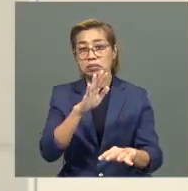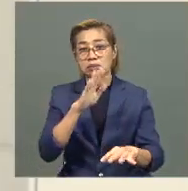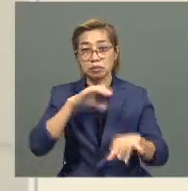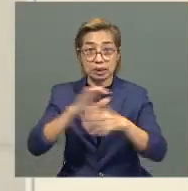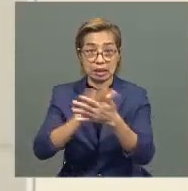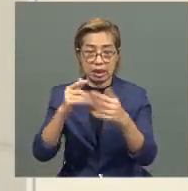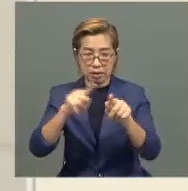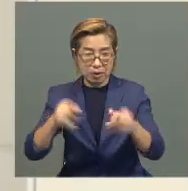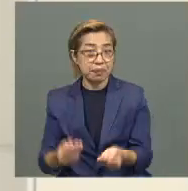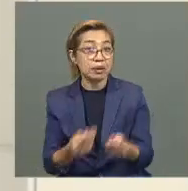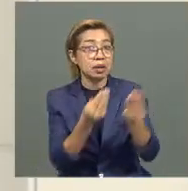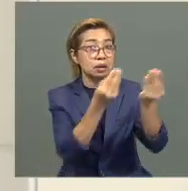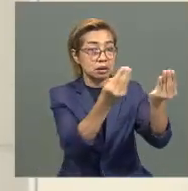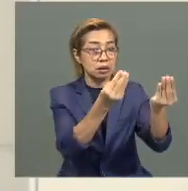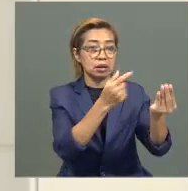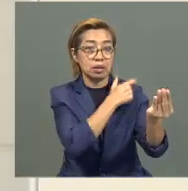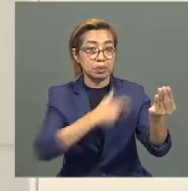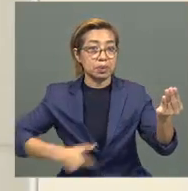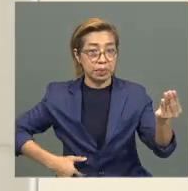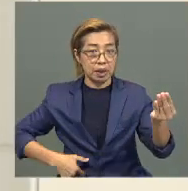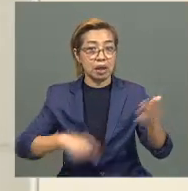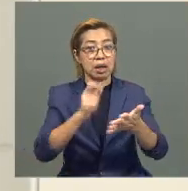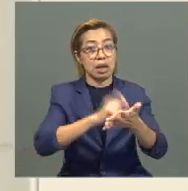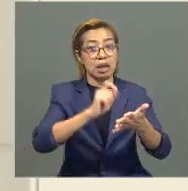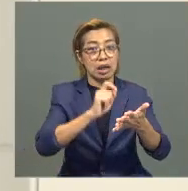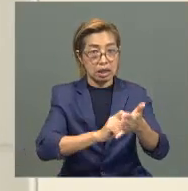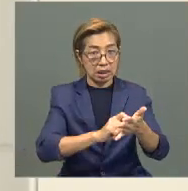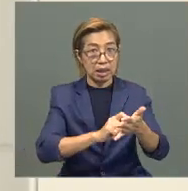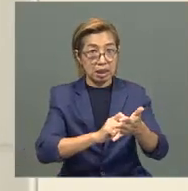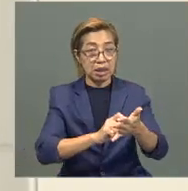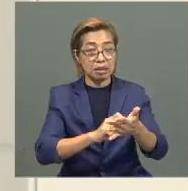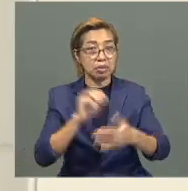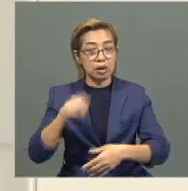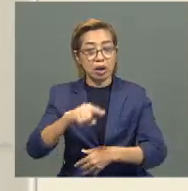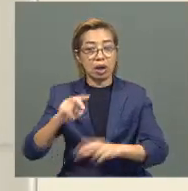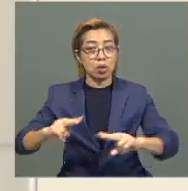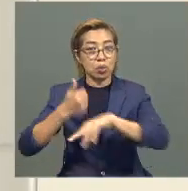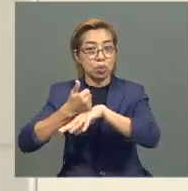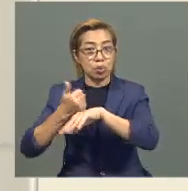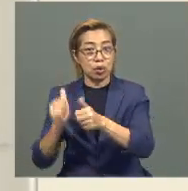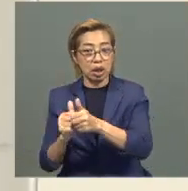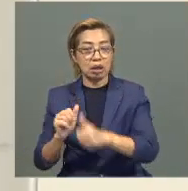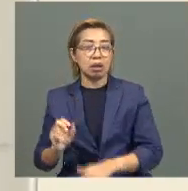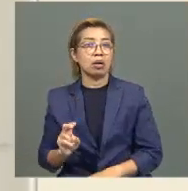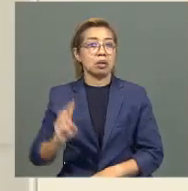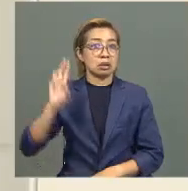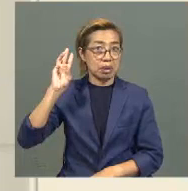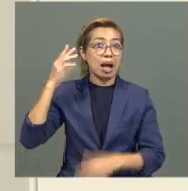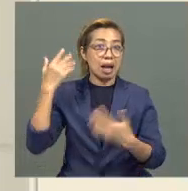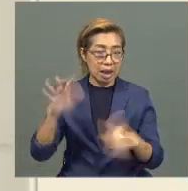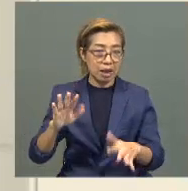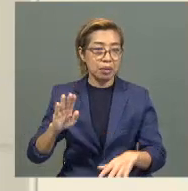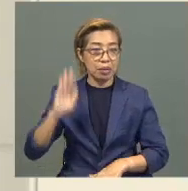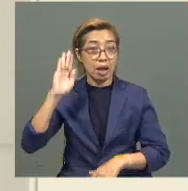ประธานพระราชโอกาสให้เข้าเฝ้าถวายสัตว์นะก็หยุดได้แล้วนะใครจะเป็นอะ